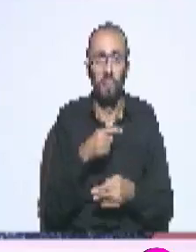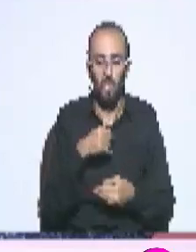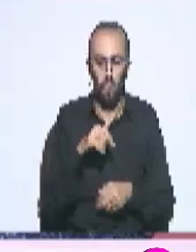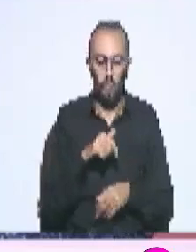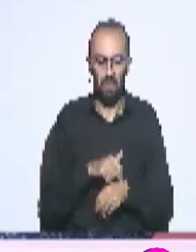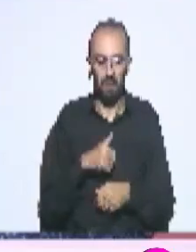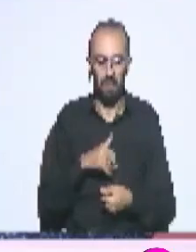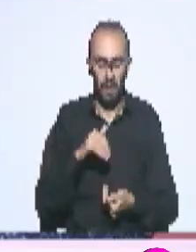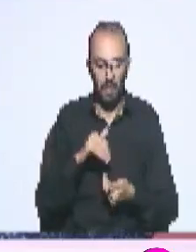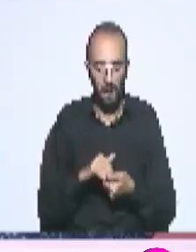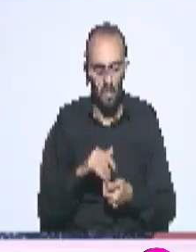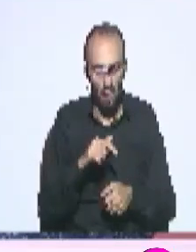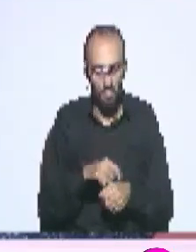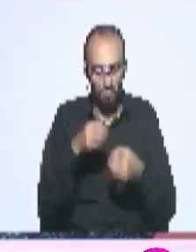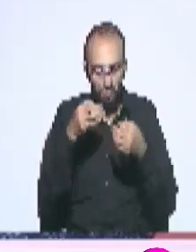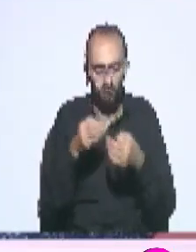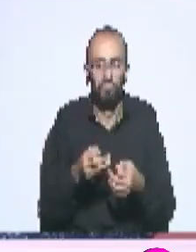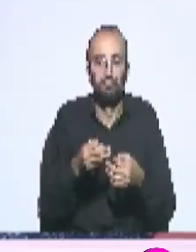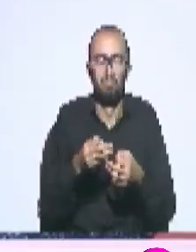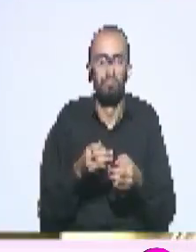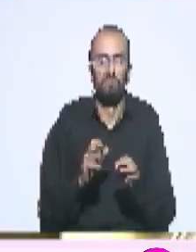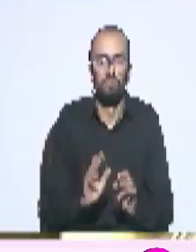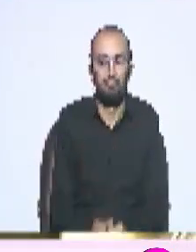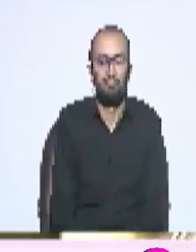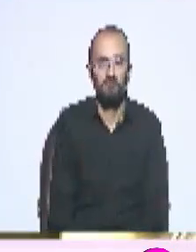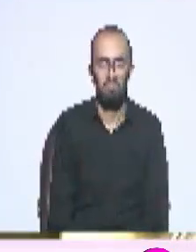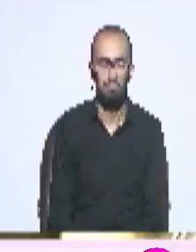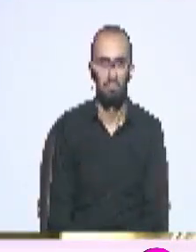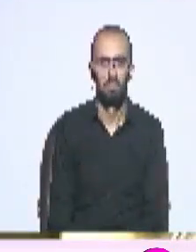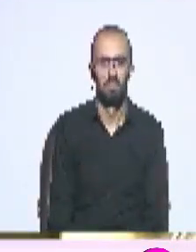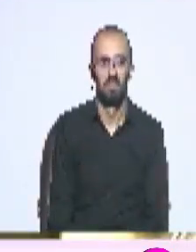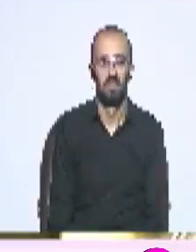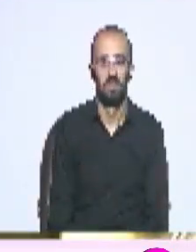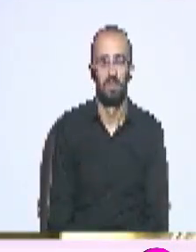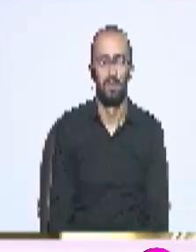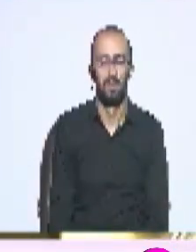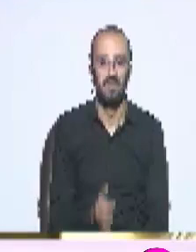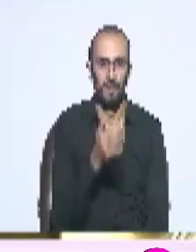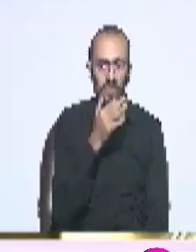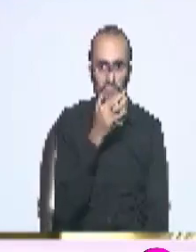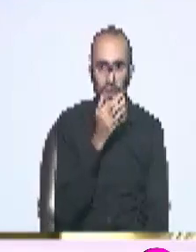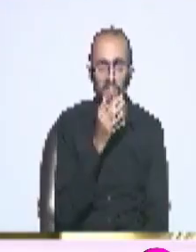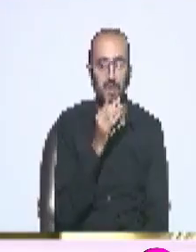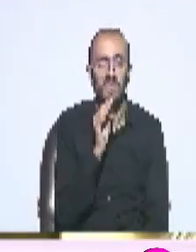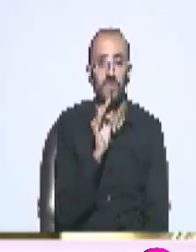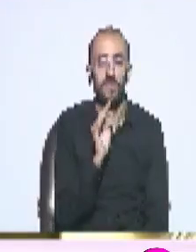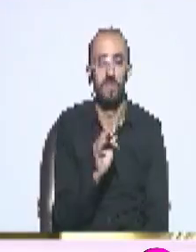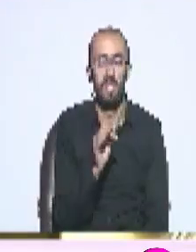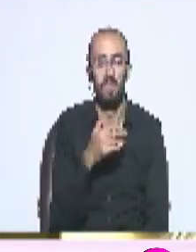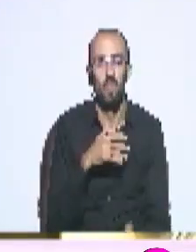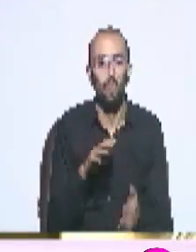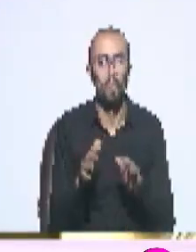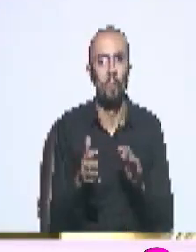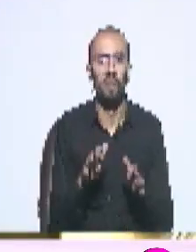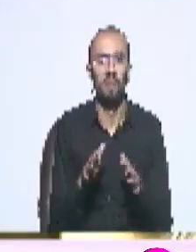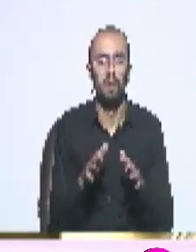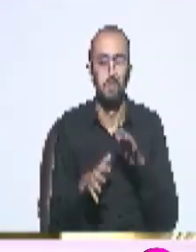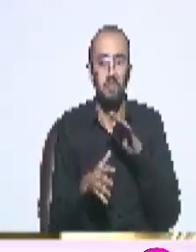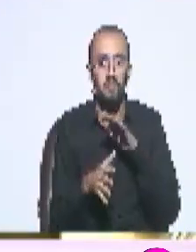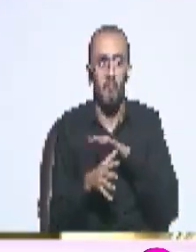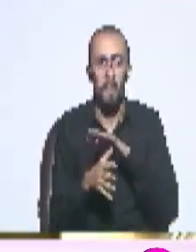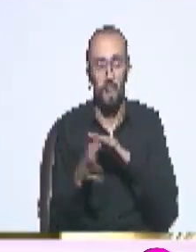الحاجه دي وابقى بلتزم بيه لو انا عمل يبدا بقى زي ما البابا شنوده كان بيقول بالتغلب ان انا اتغصب